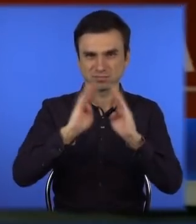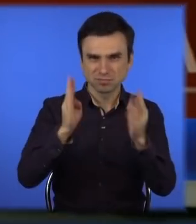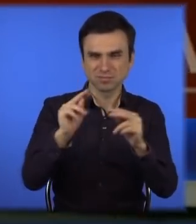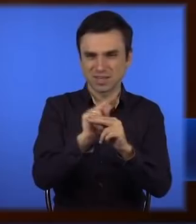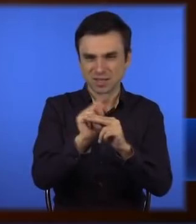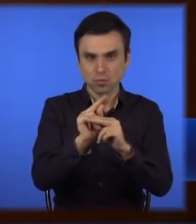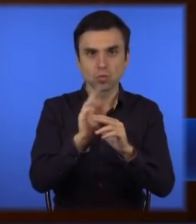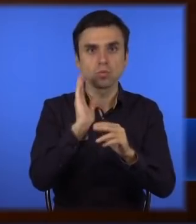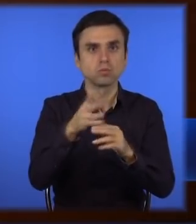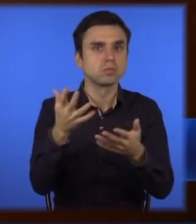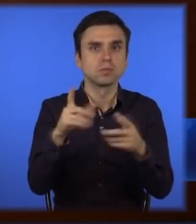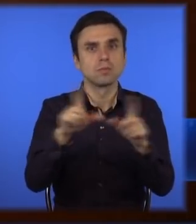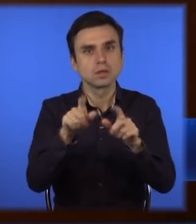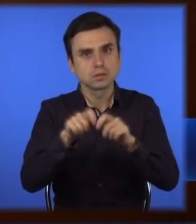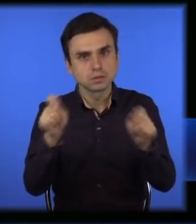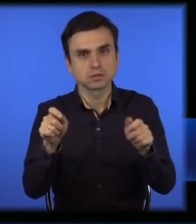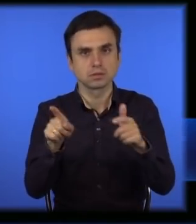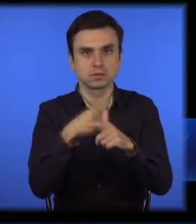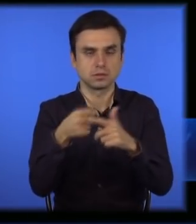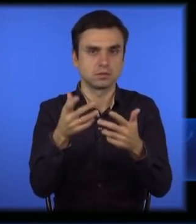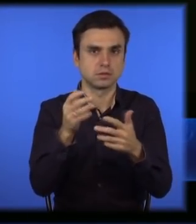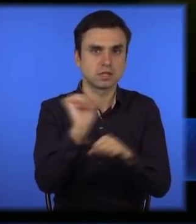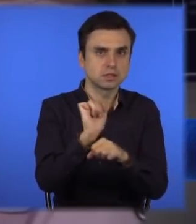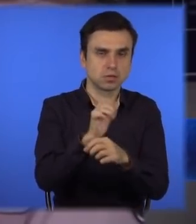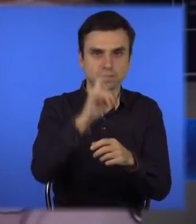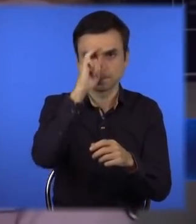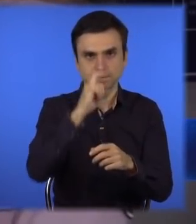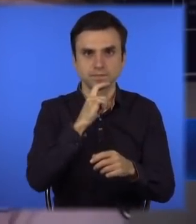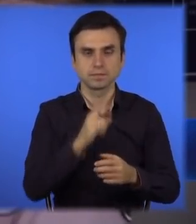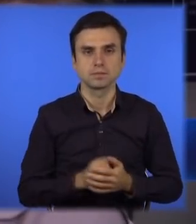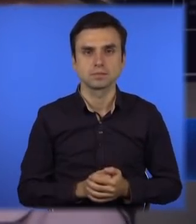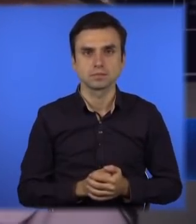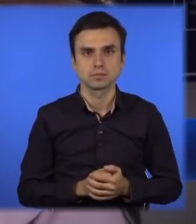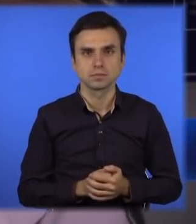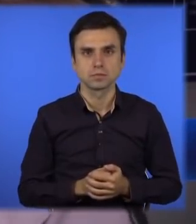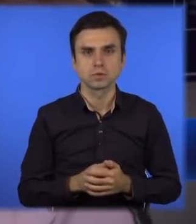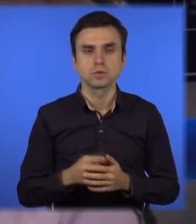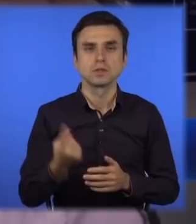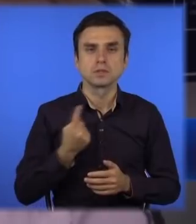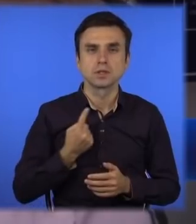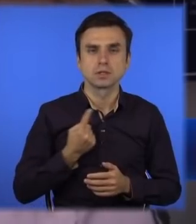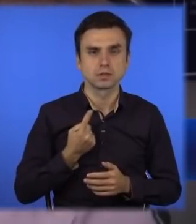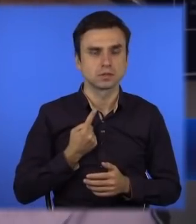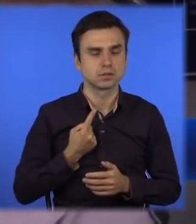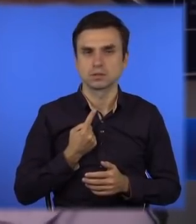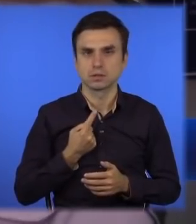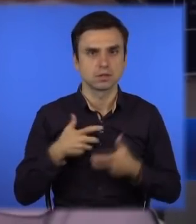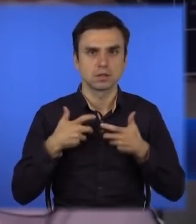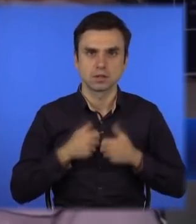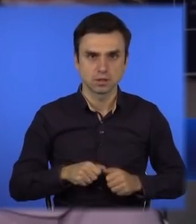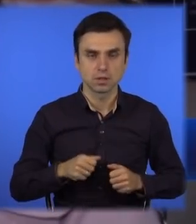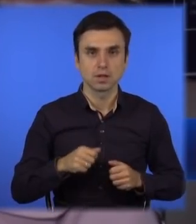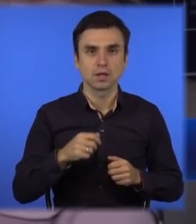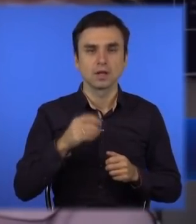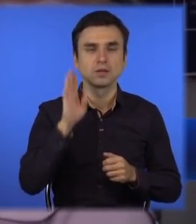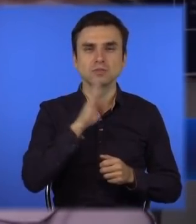Втомилась страждати. Пенсіонерка повісилась у власній квартирі. Виїздом на місце події правоохоронцями було оглянуто тіло померлої.